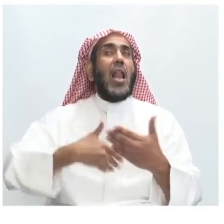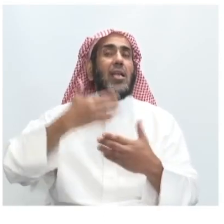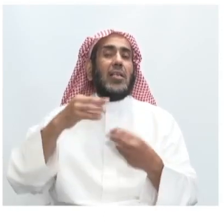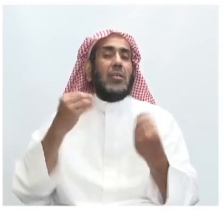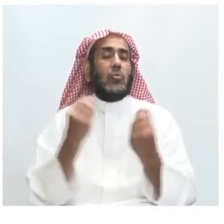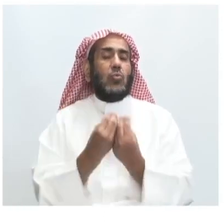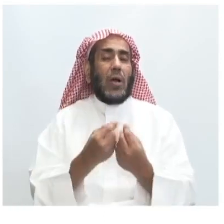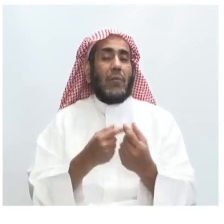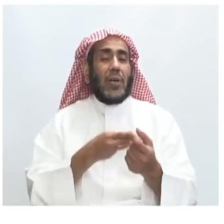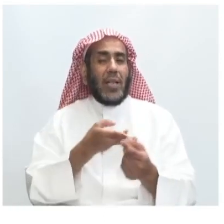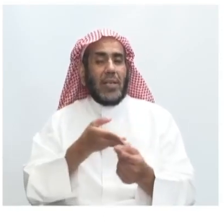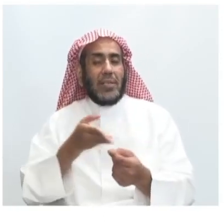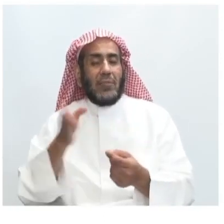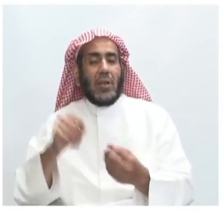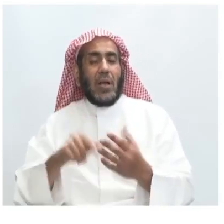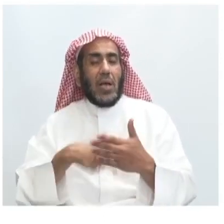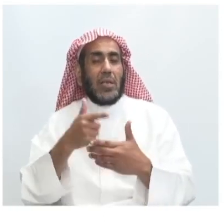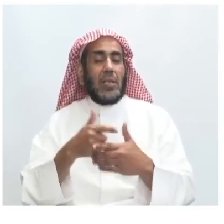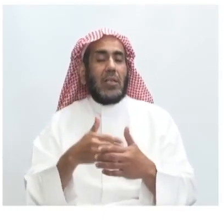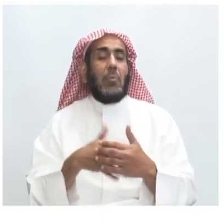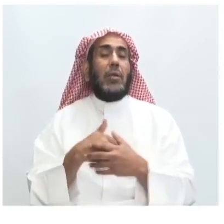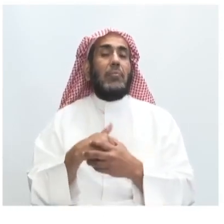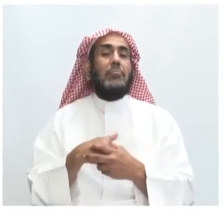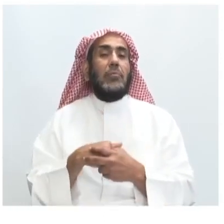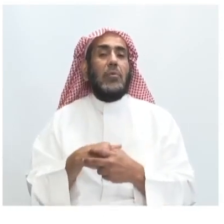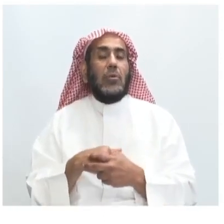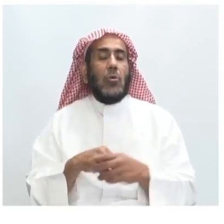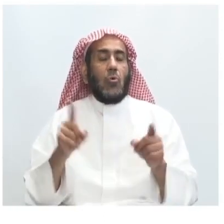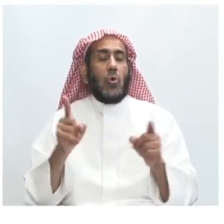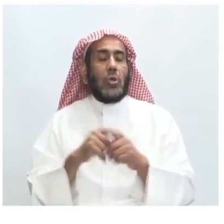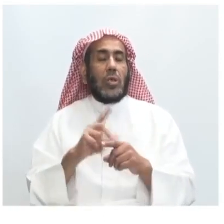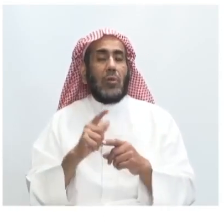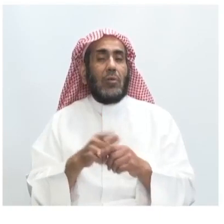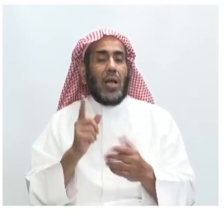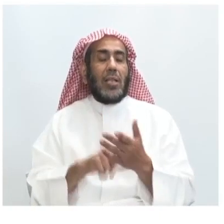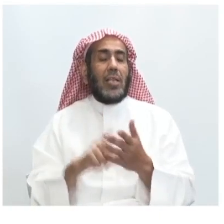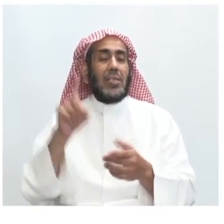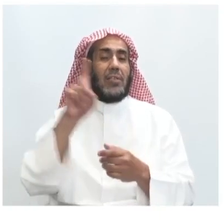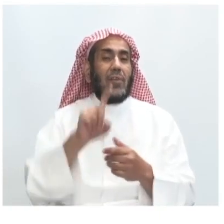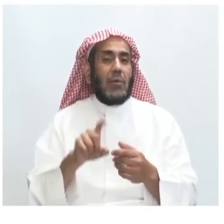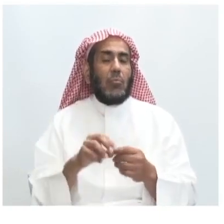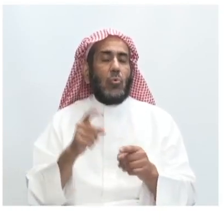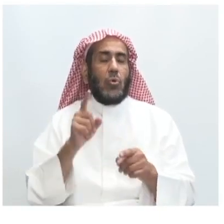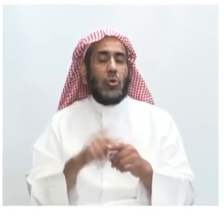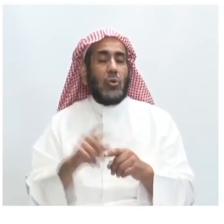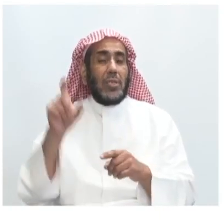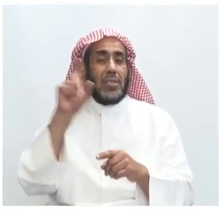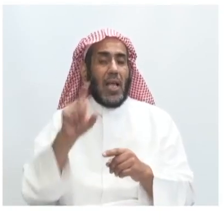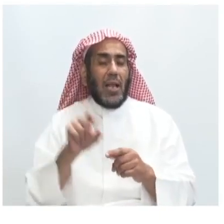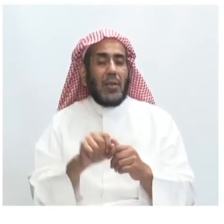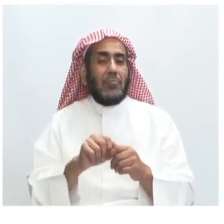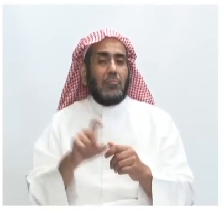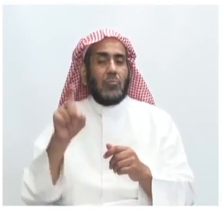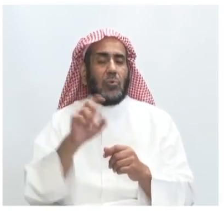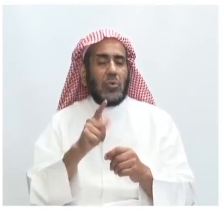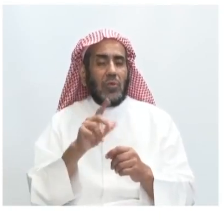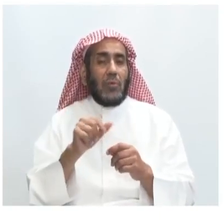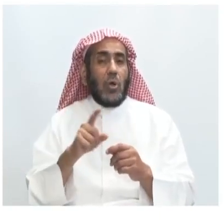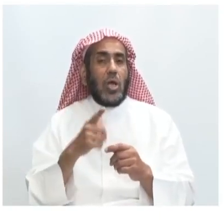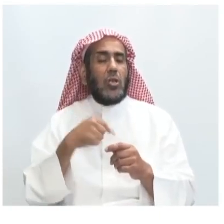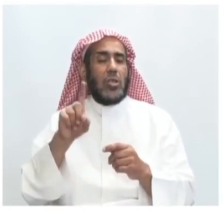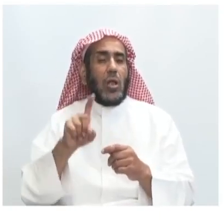مرافقتهم خرج ايضا الى غرض التمني وخلاصه القول ان الاستفهام حين يريد السائل ونخلاصه القولون